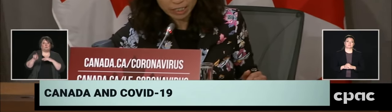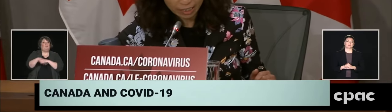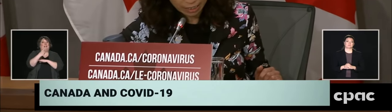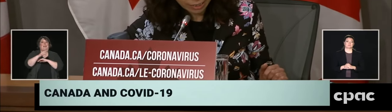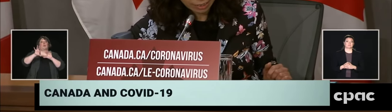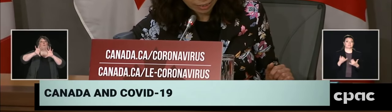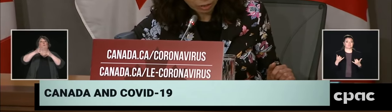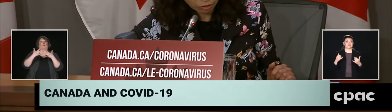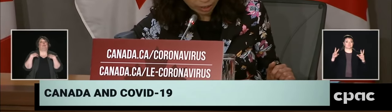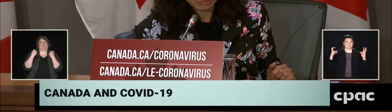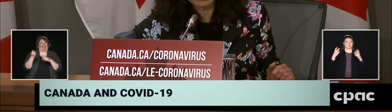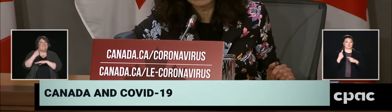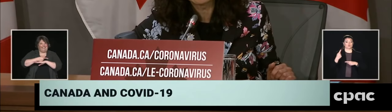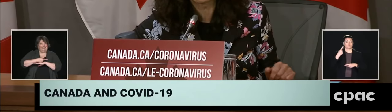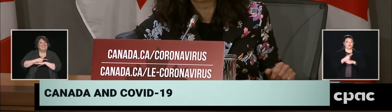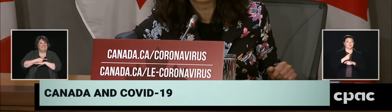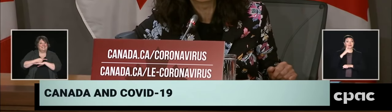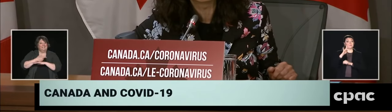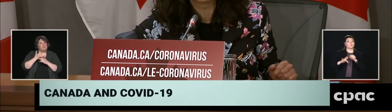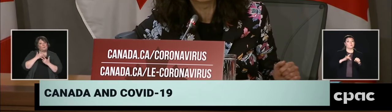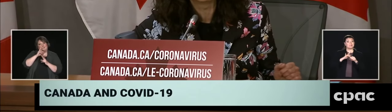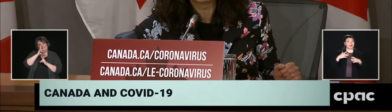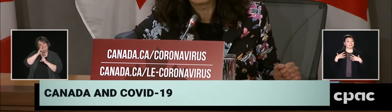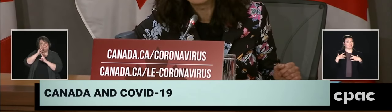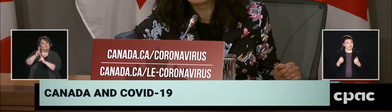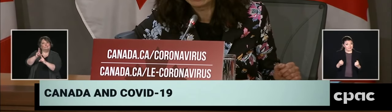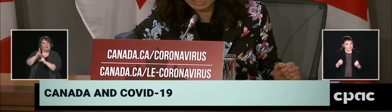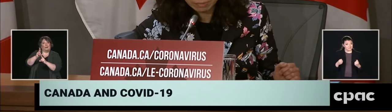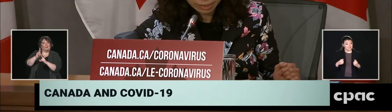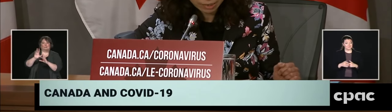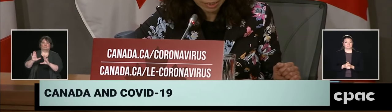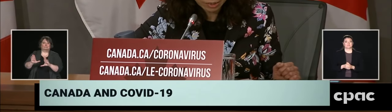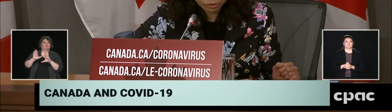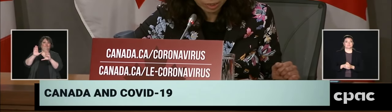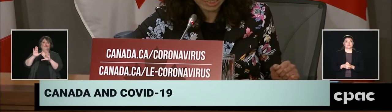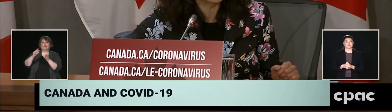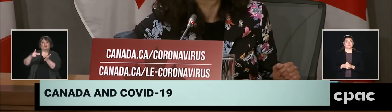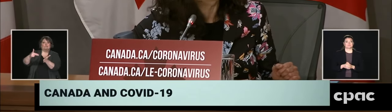we are recognizing the incredible work of nurses and midwives.